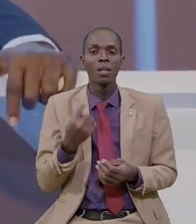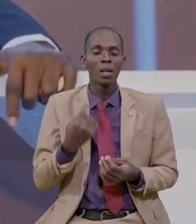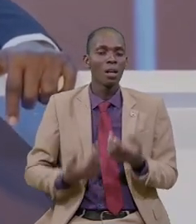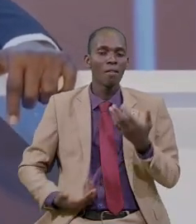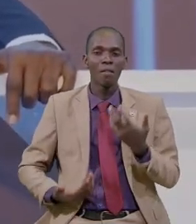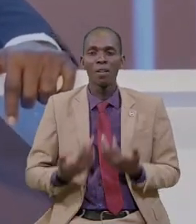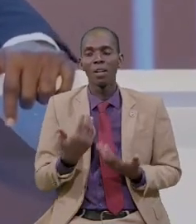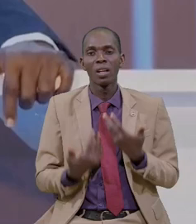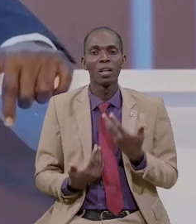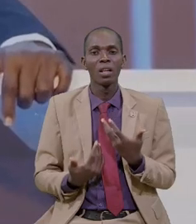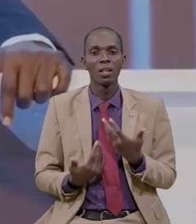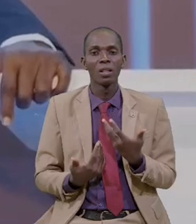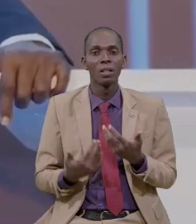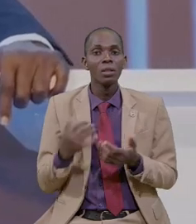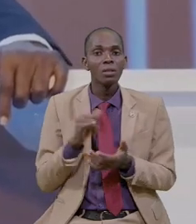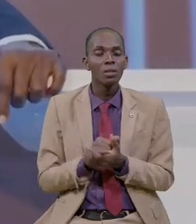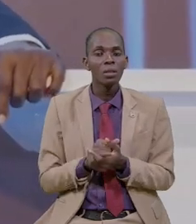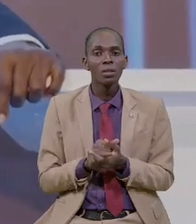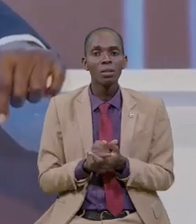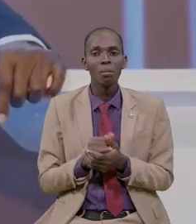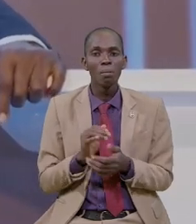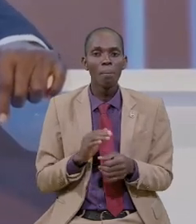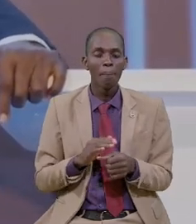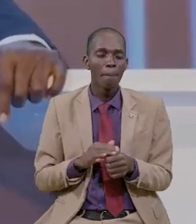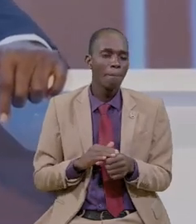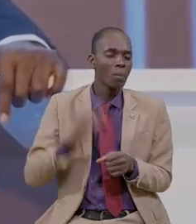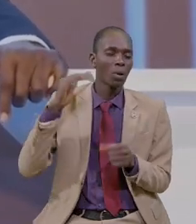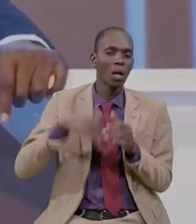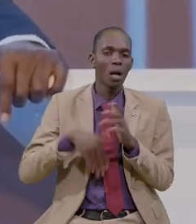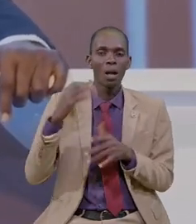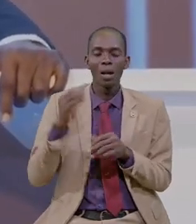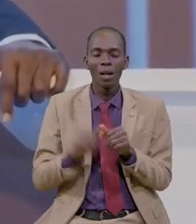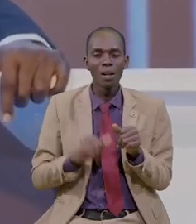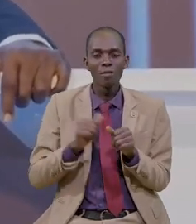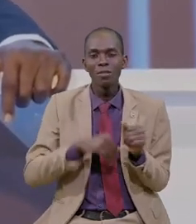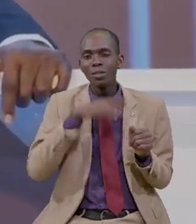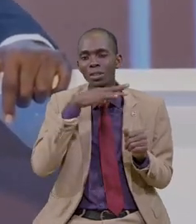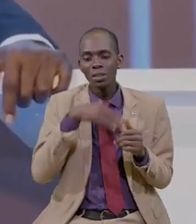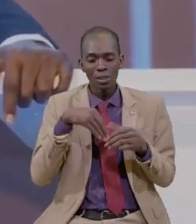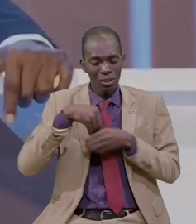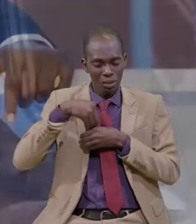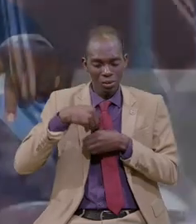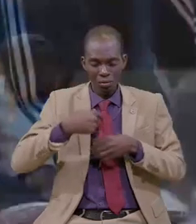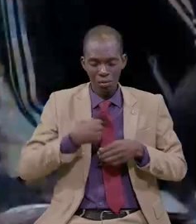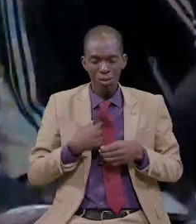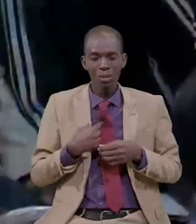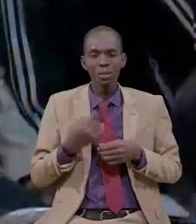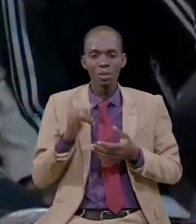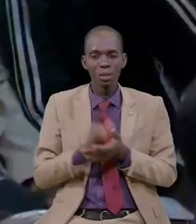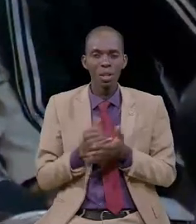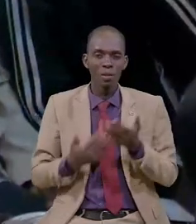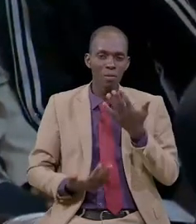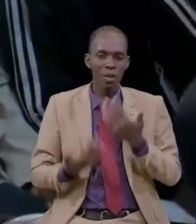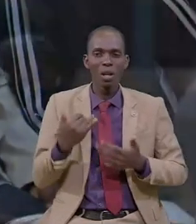feu qui brûle toute iniquité de l'intérieur, ce feu est descendu. J'ai